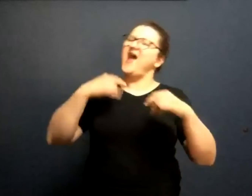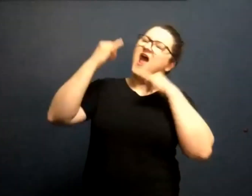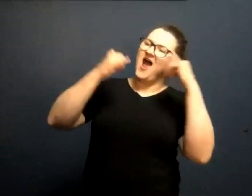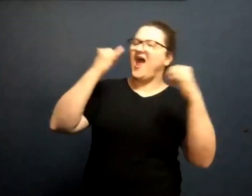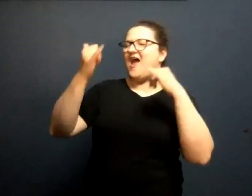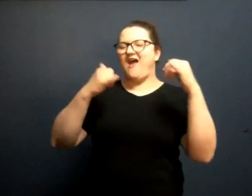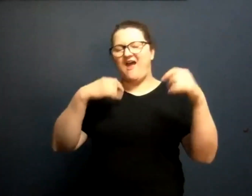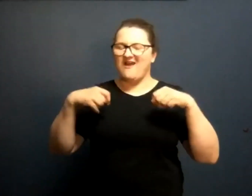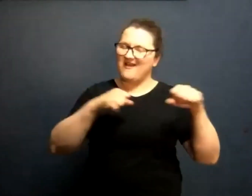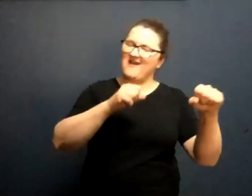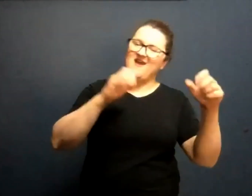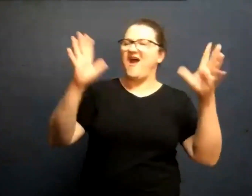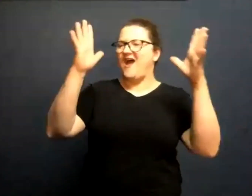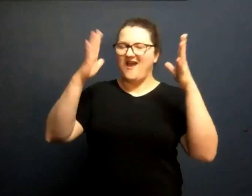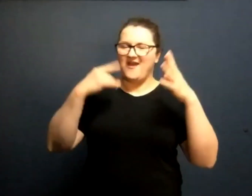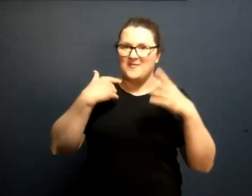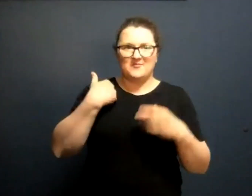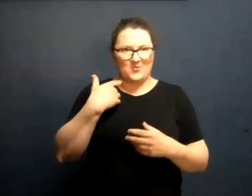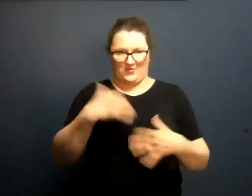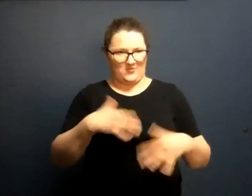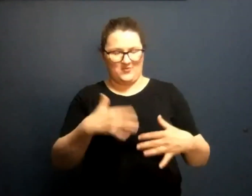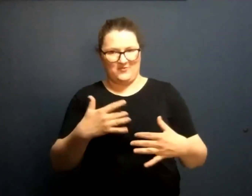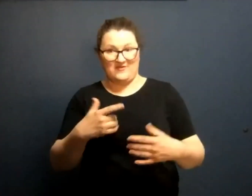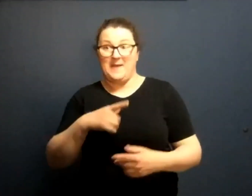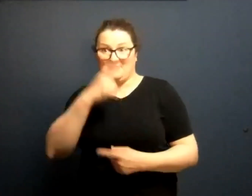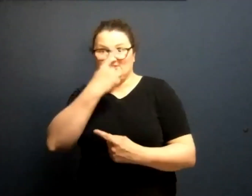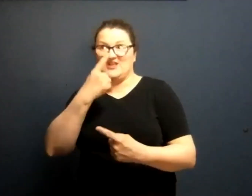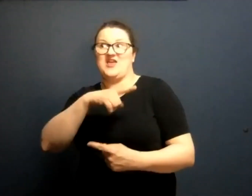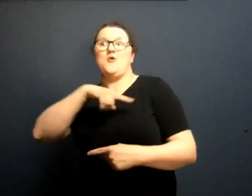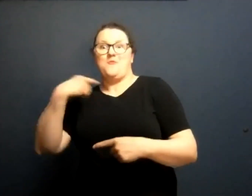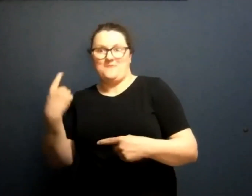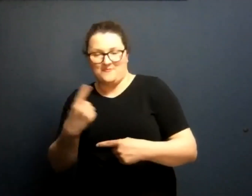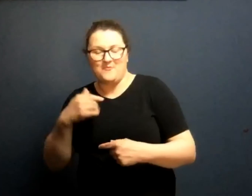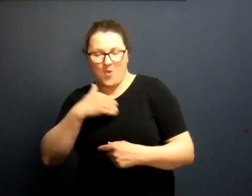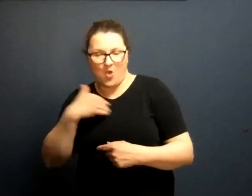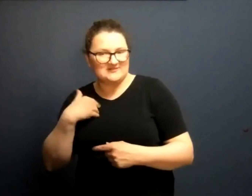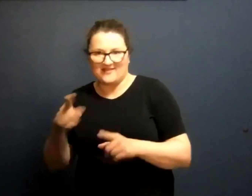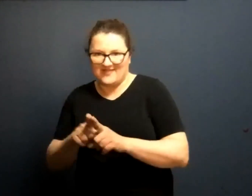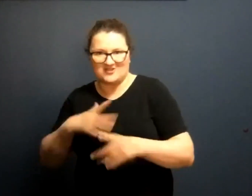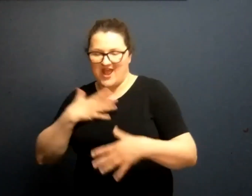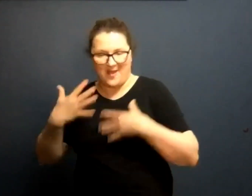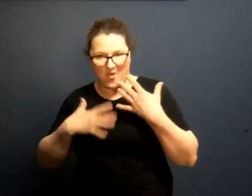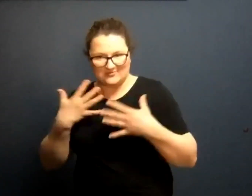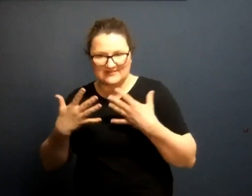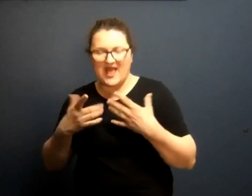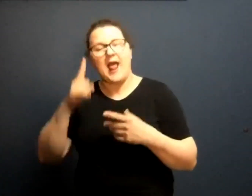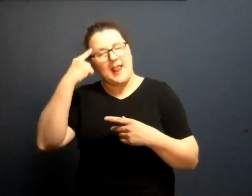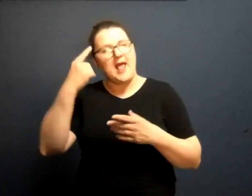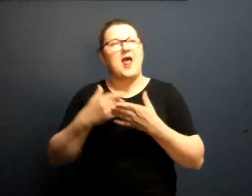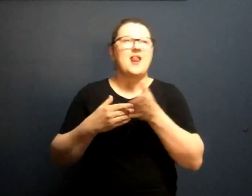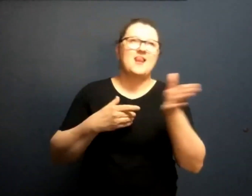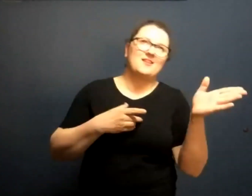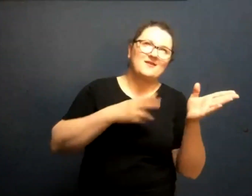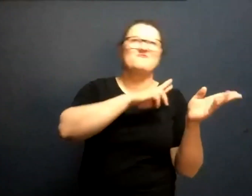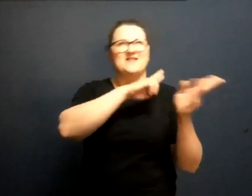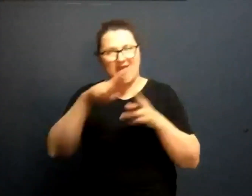No było to coś niesamowitego. Myślę, że u nas również to by wywoływało emocje. Natomiast wracając do, bo dygresję zrobiłam, wracając do tych badań